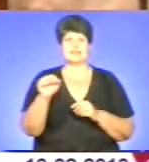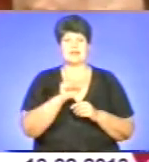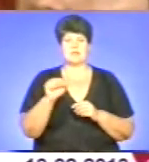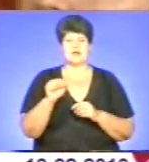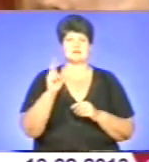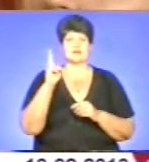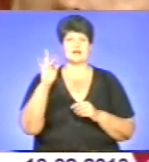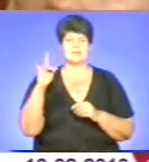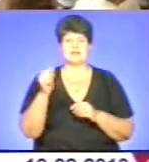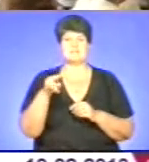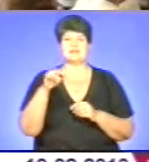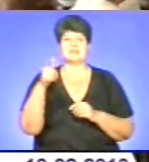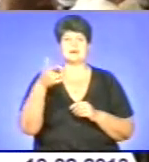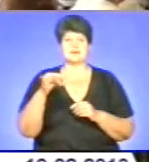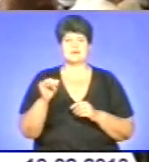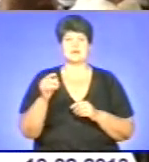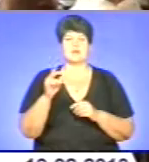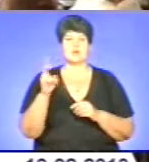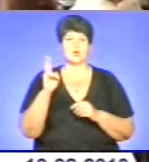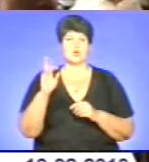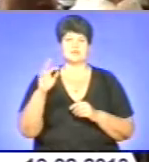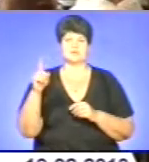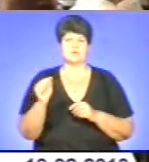Кременецького Підгаєцького та Козівського